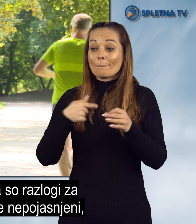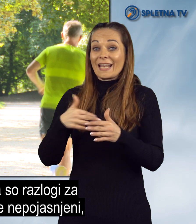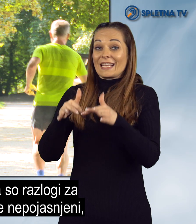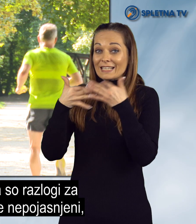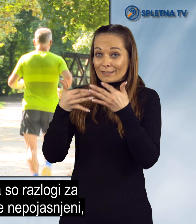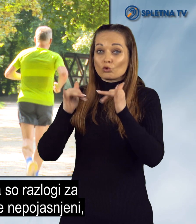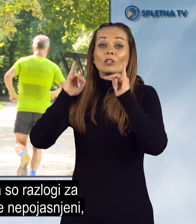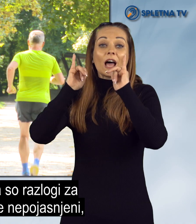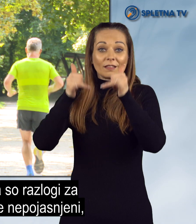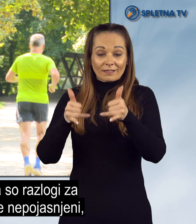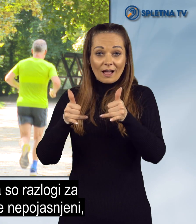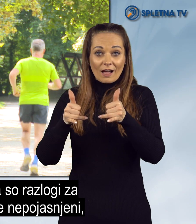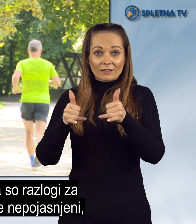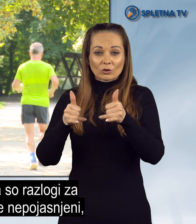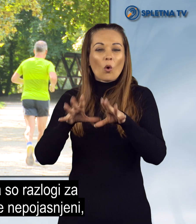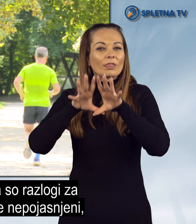Razložila mi je, da so v bistvu